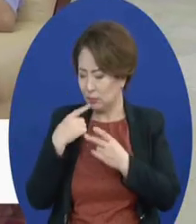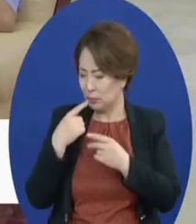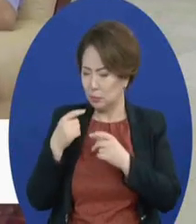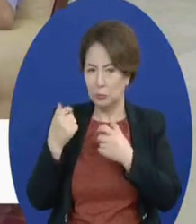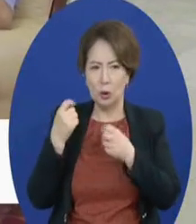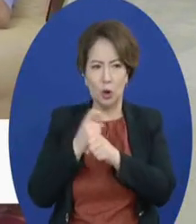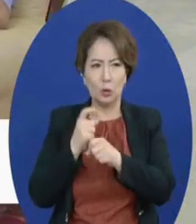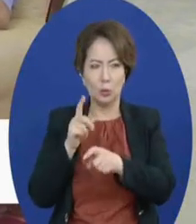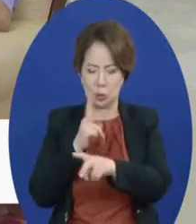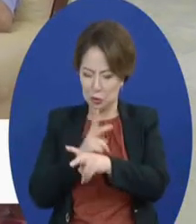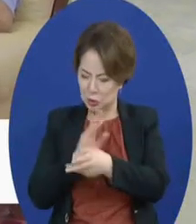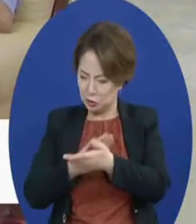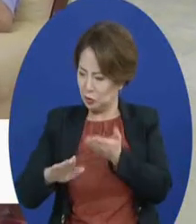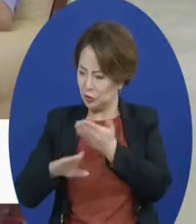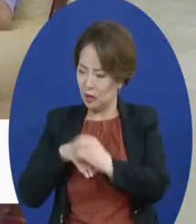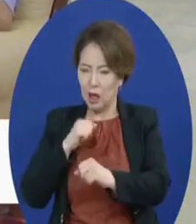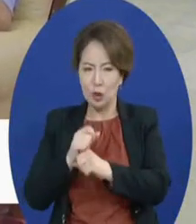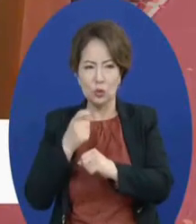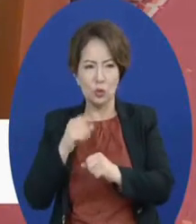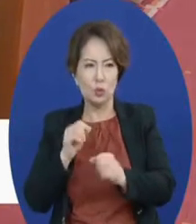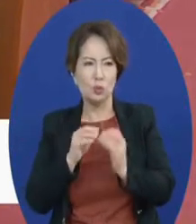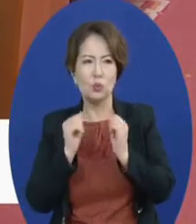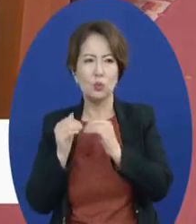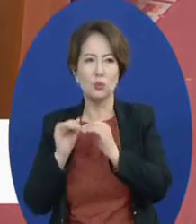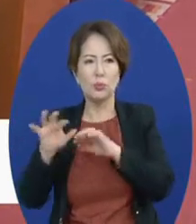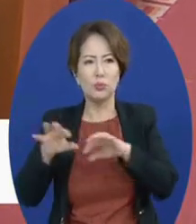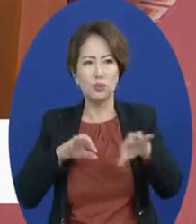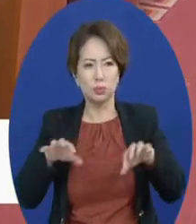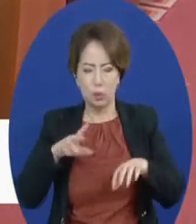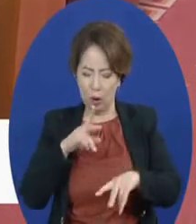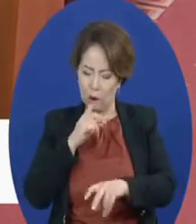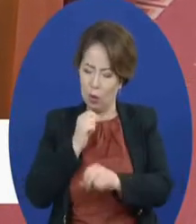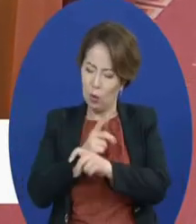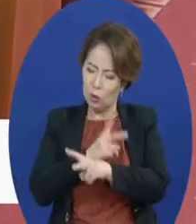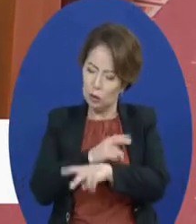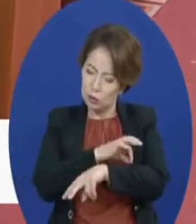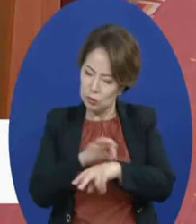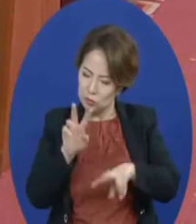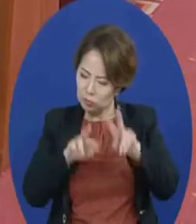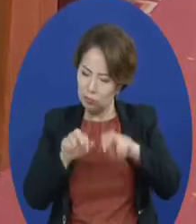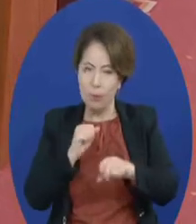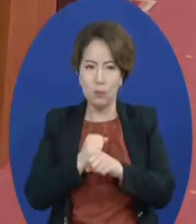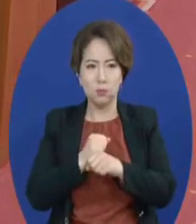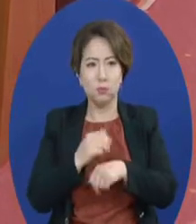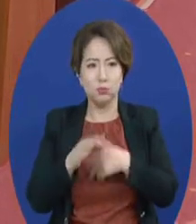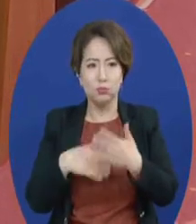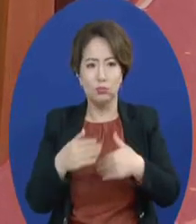болсон хөдөлмөрийн хуулийн шинжилэл, мөн ажиллах хүчний шилжилт хөдөлгөөний тухай хуулийн төсөл дээр ажиллаж байгаа юм.